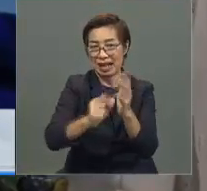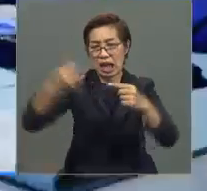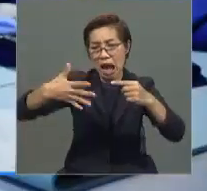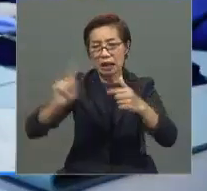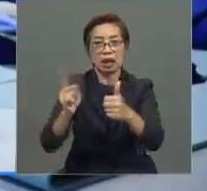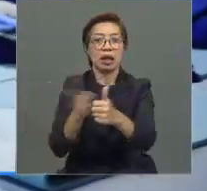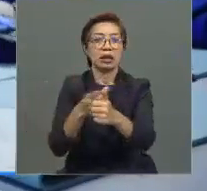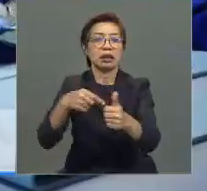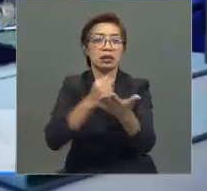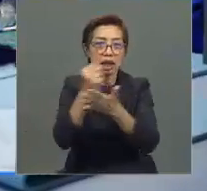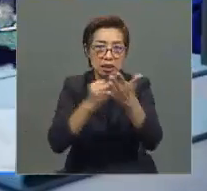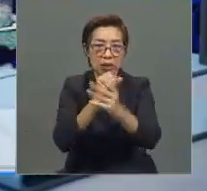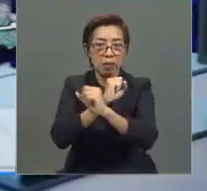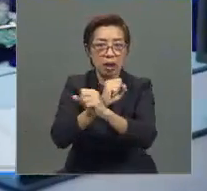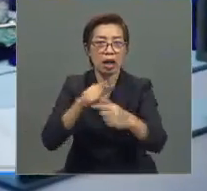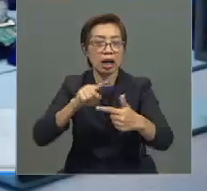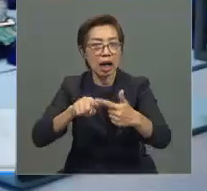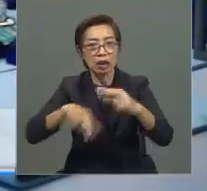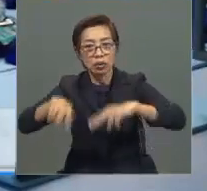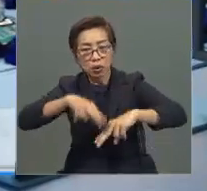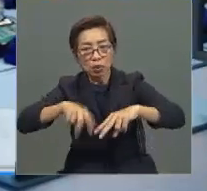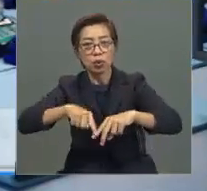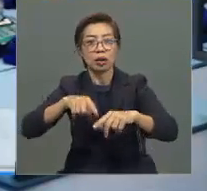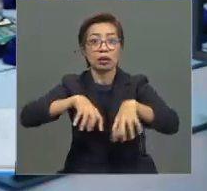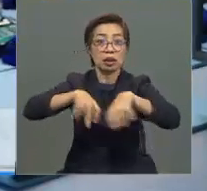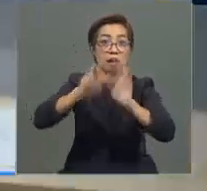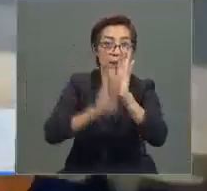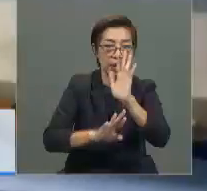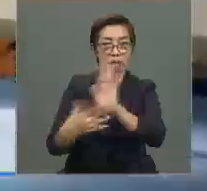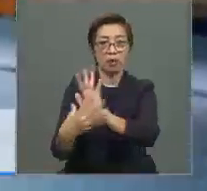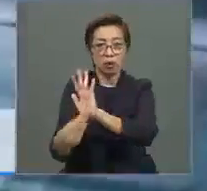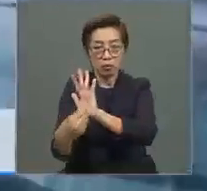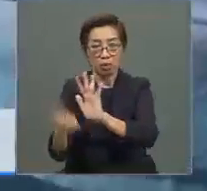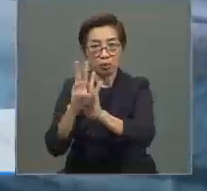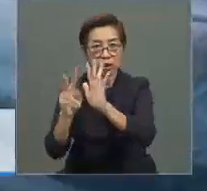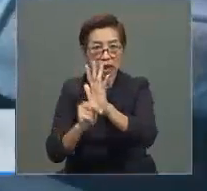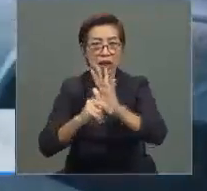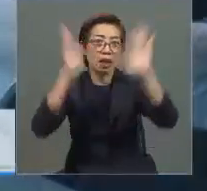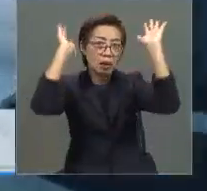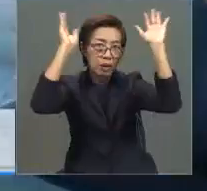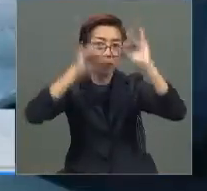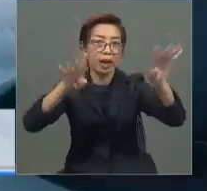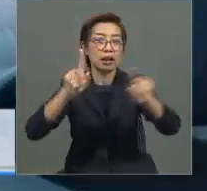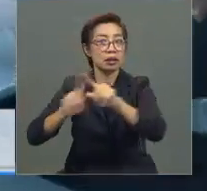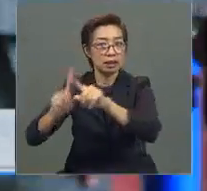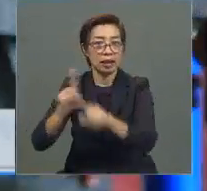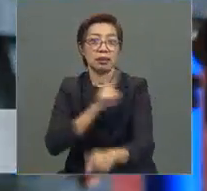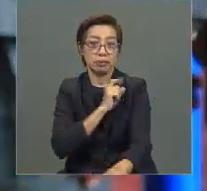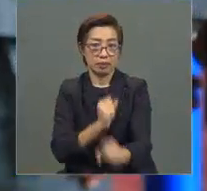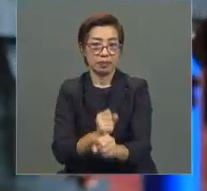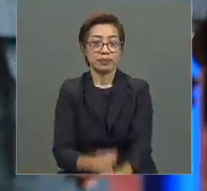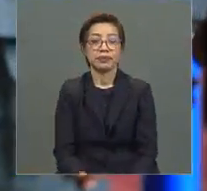สิ่งของต้องห้ามจัดระเบียบอื่นจำรวมถึงการฝึกระเบียบวินัยอบรมและการประชาสัมพันธ์ภารกิจเดือนจับภาค